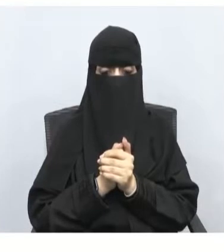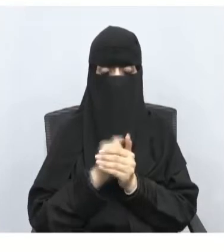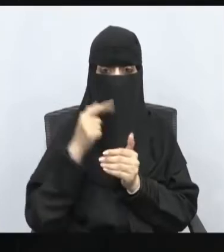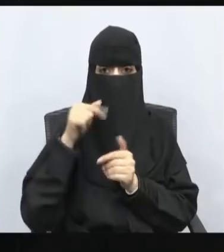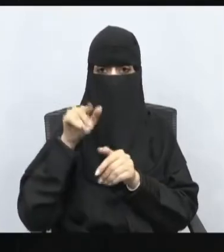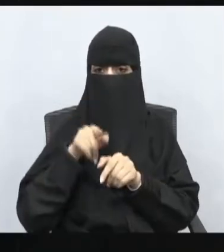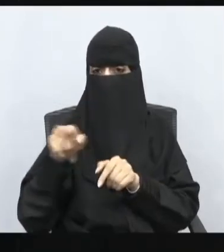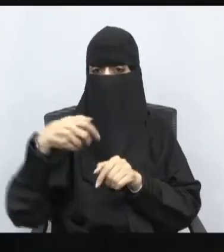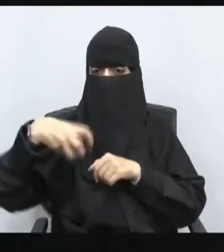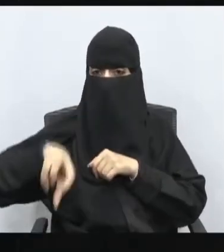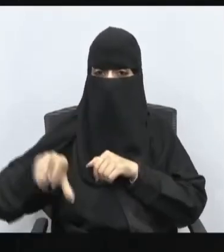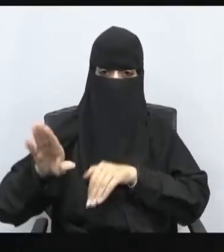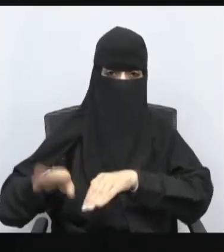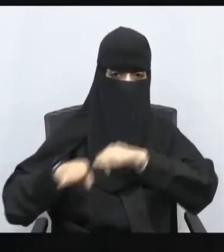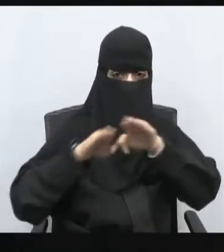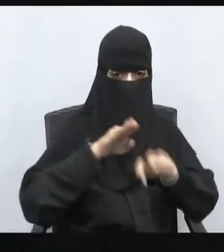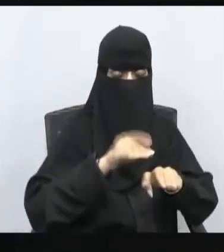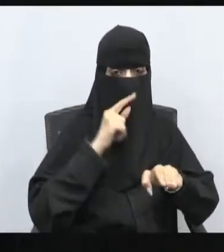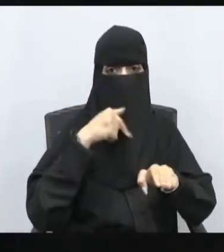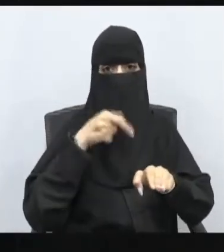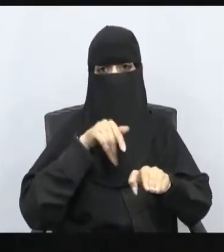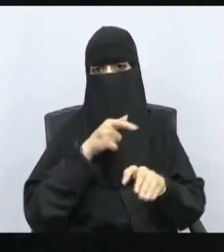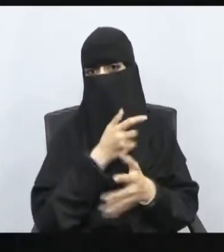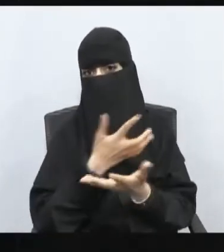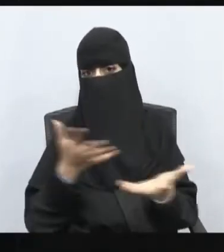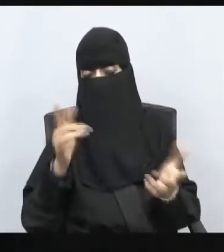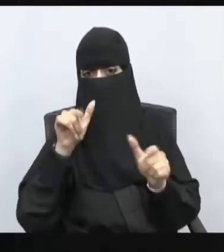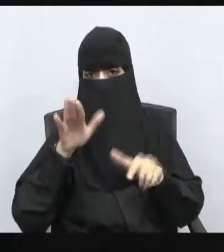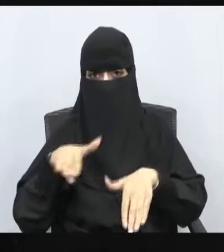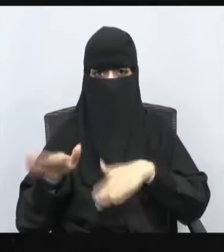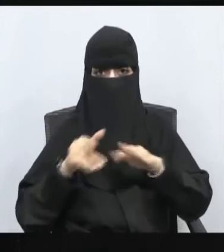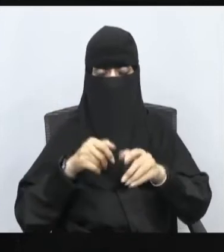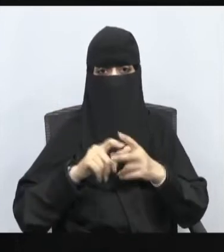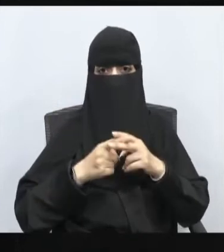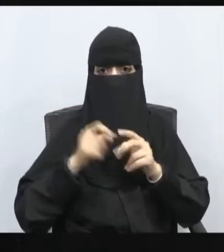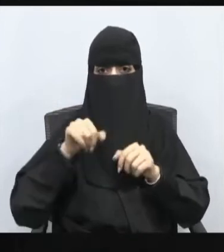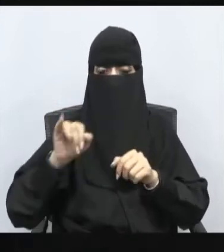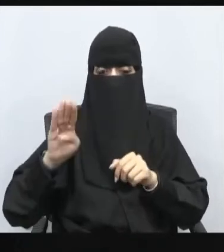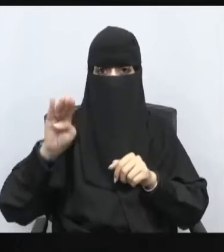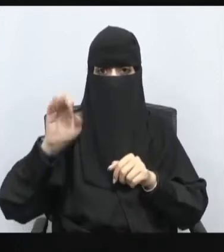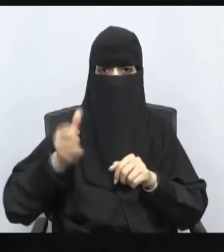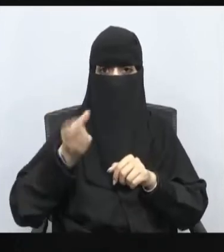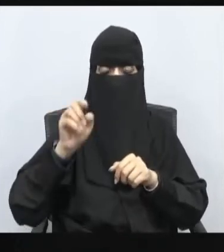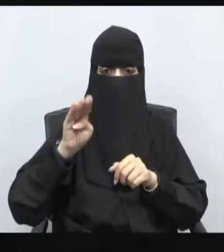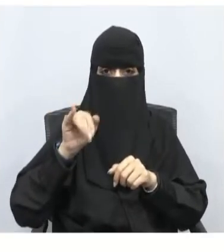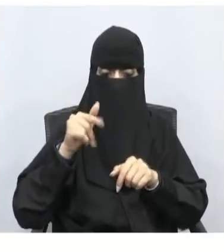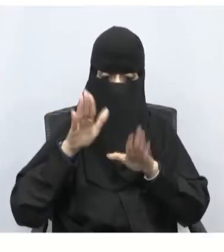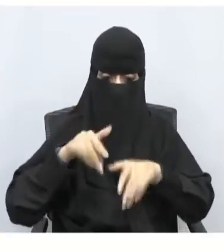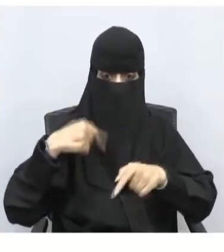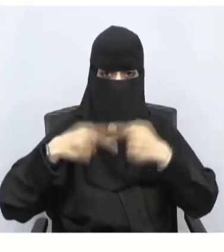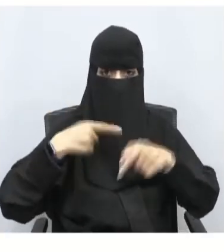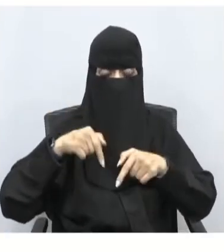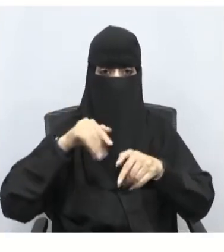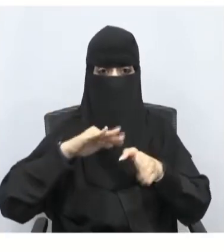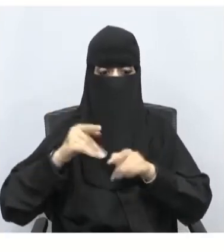ما هي نوع موجات بشكل عام؟ الموجات لدينا موجات ميكانيكية ولدينا أيضا